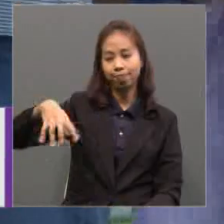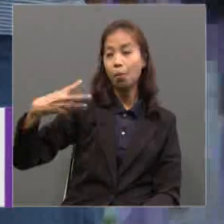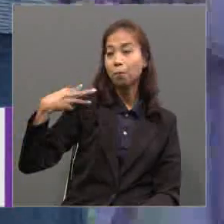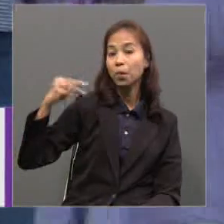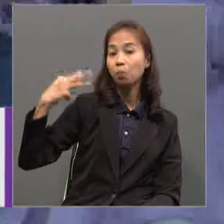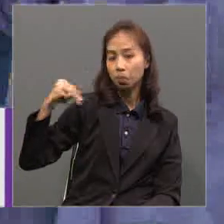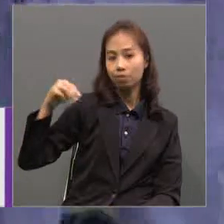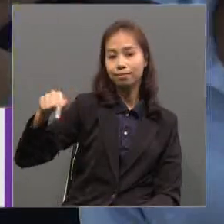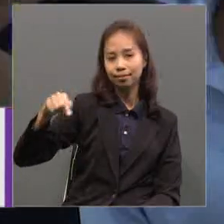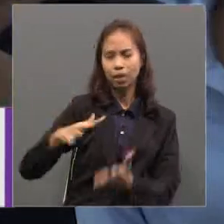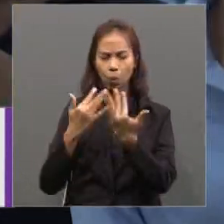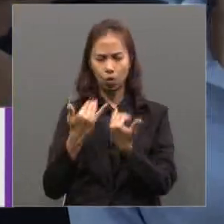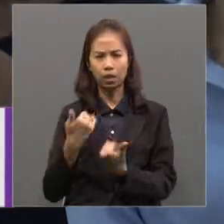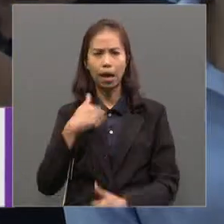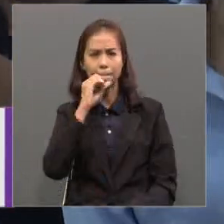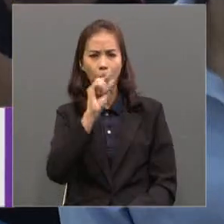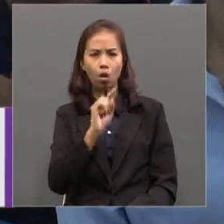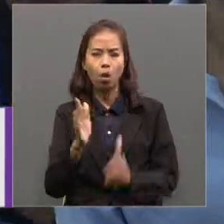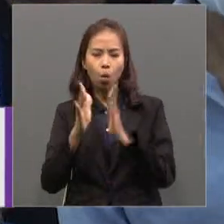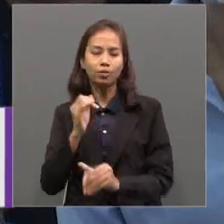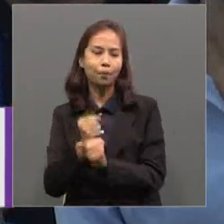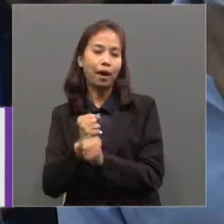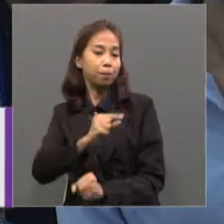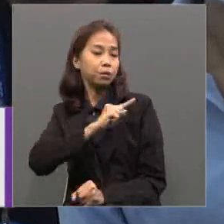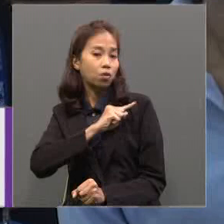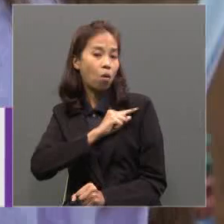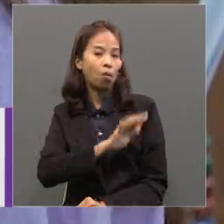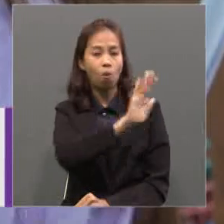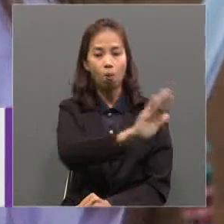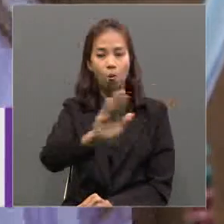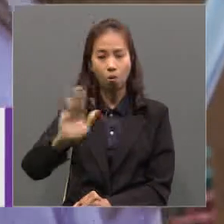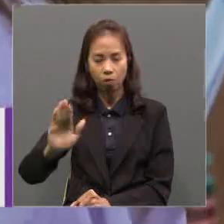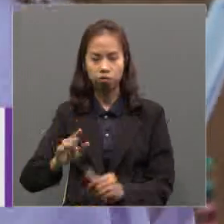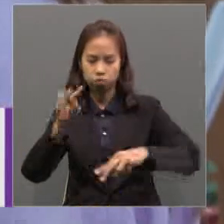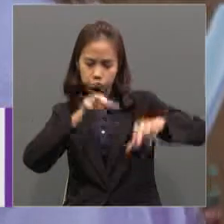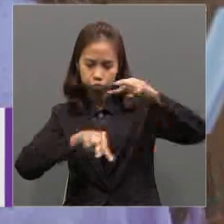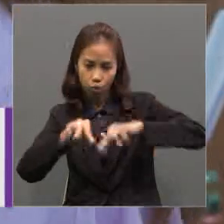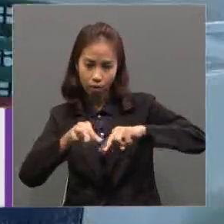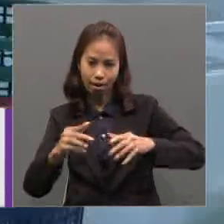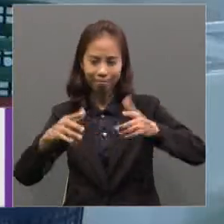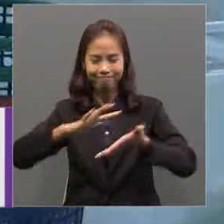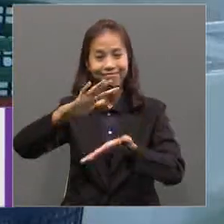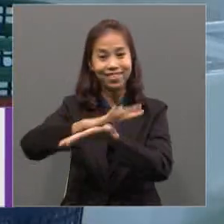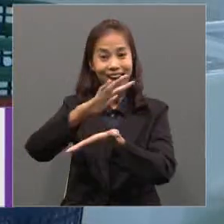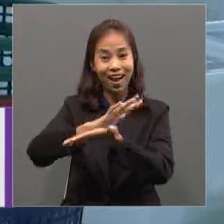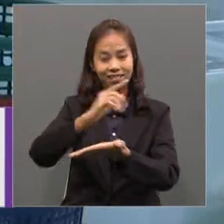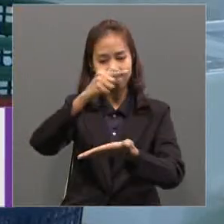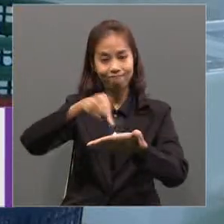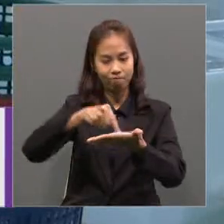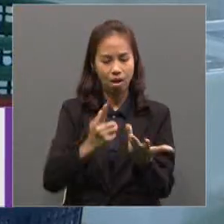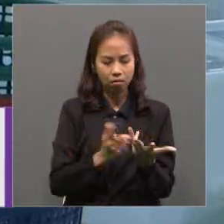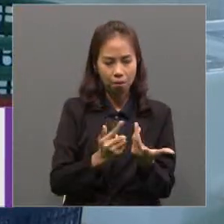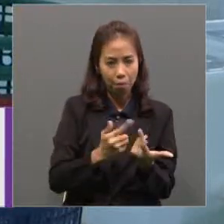ข่าวบอกว่าวันนี้เจ้าหน้าที่ประจำหน่วยเลือกตั้งของแต่ละเขตจะทำการตรวจนับจำนวนบัตรเลือกตั้งและอุปกรณ์ต่